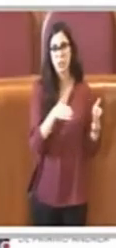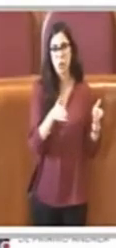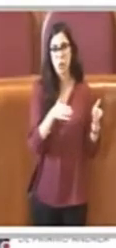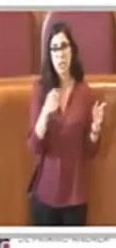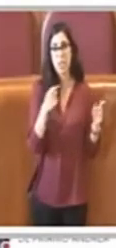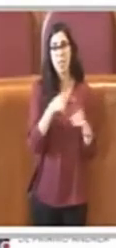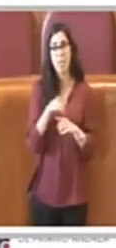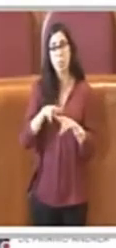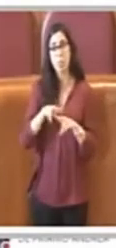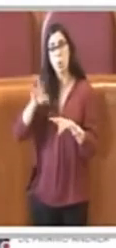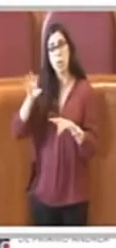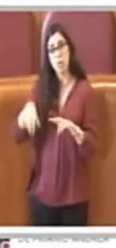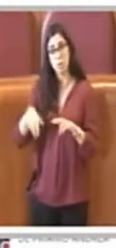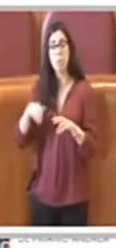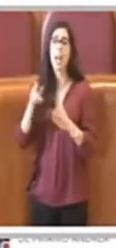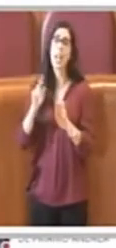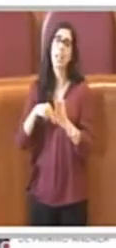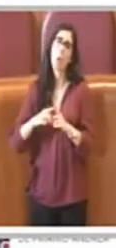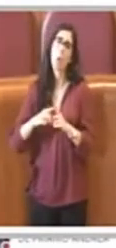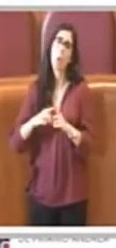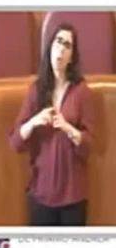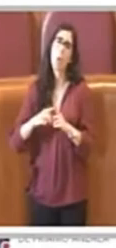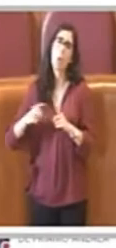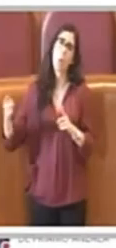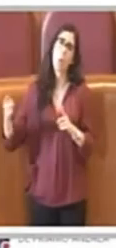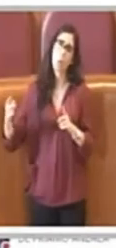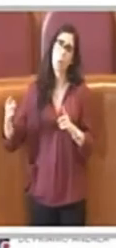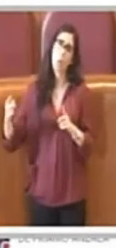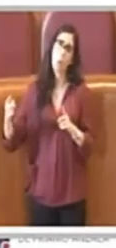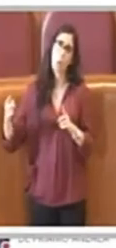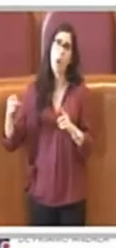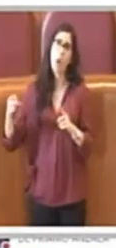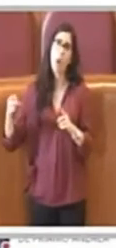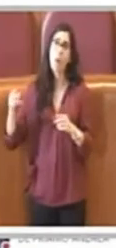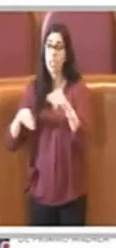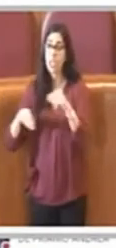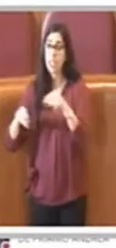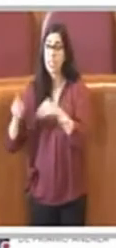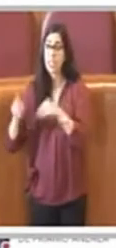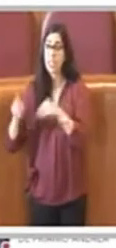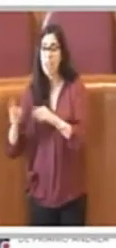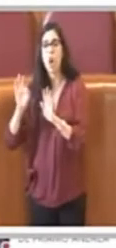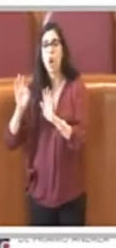lasciata un'iscrizione più aperta, che si chiude 90 giorni prima delle votazioni.